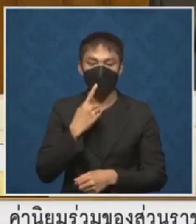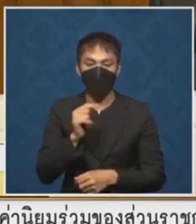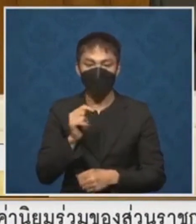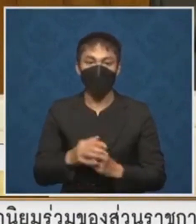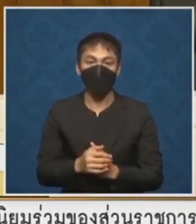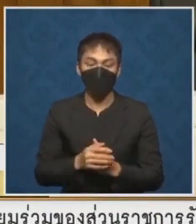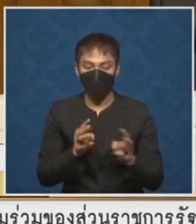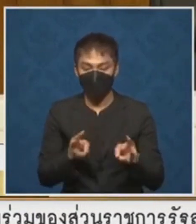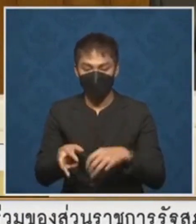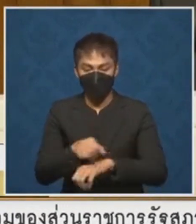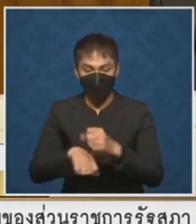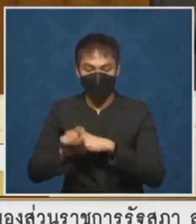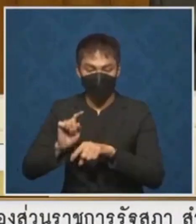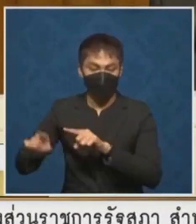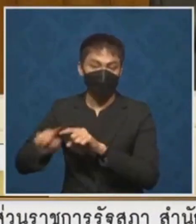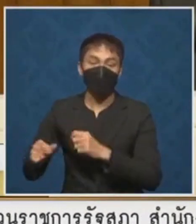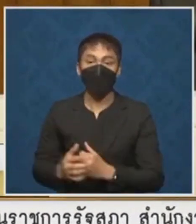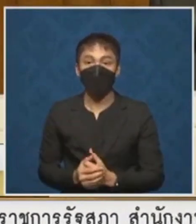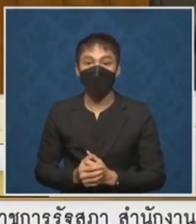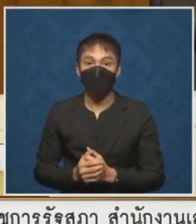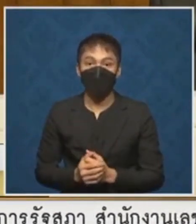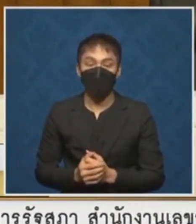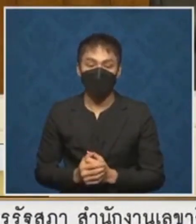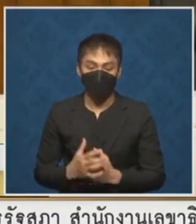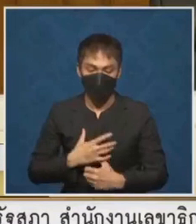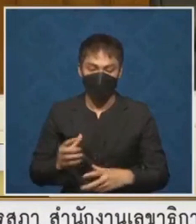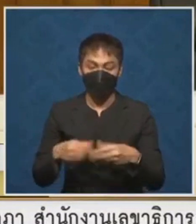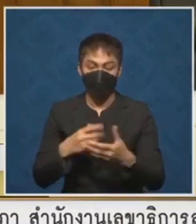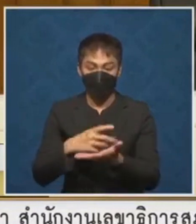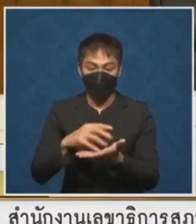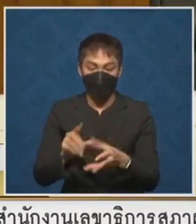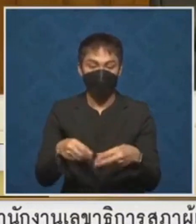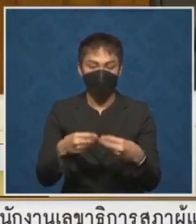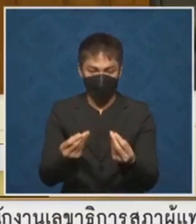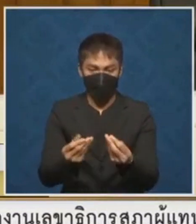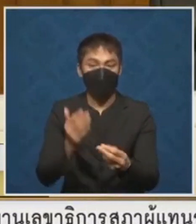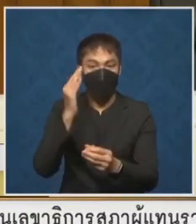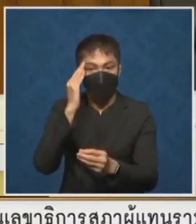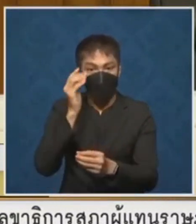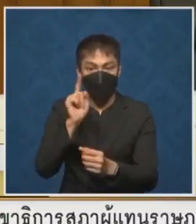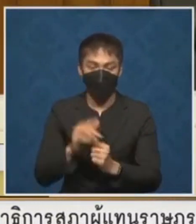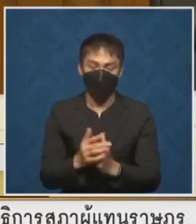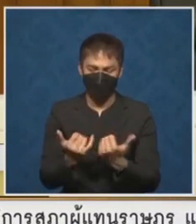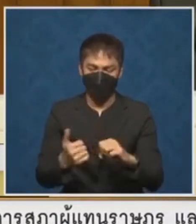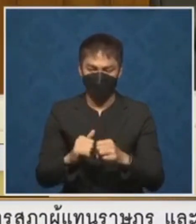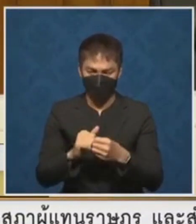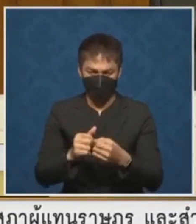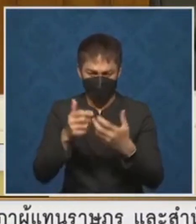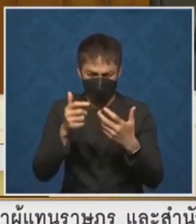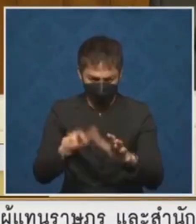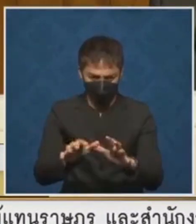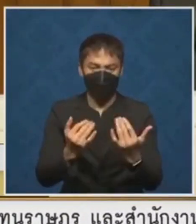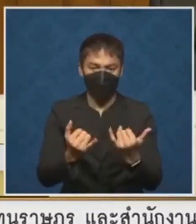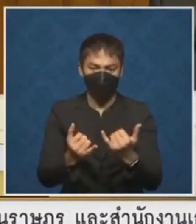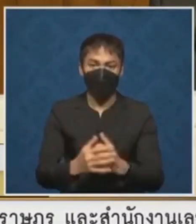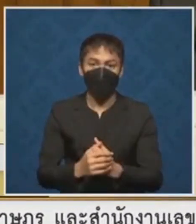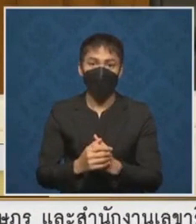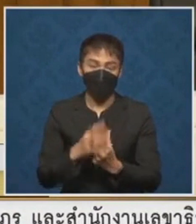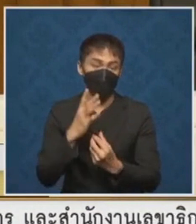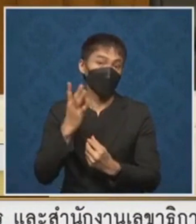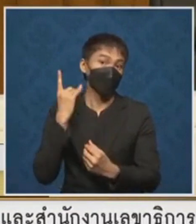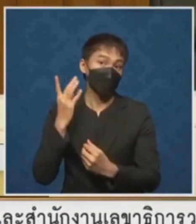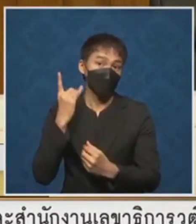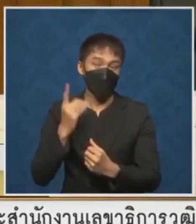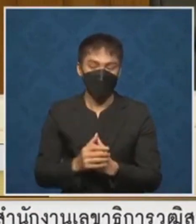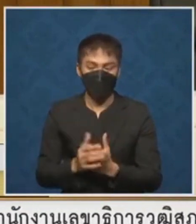อง